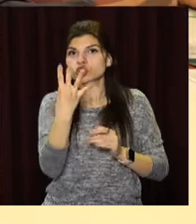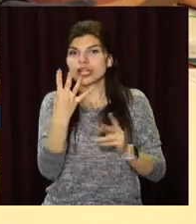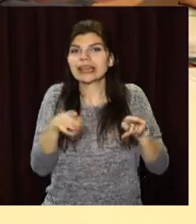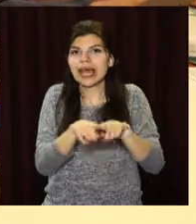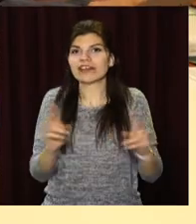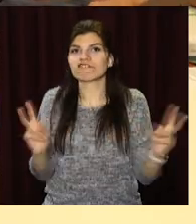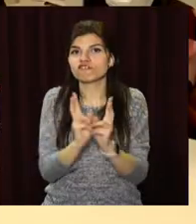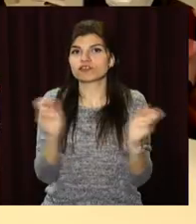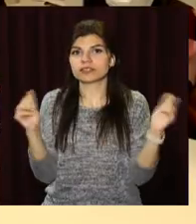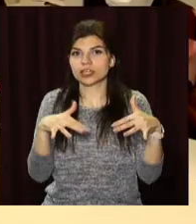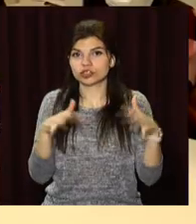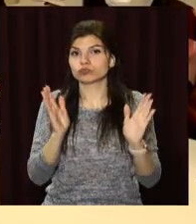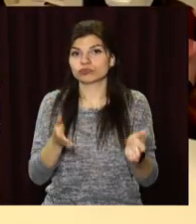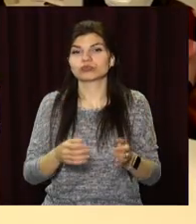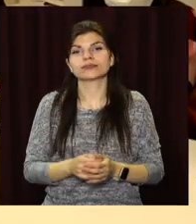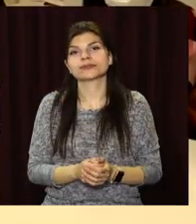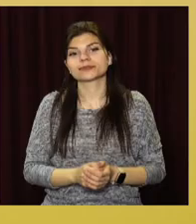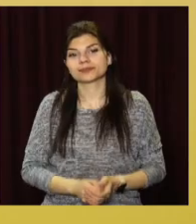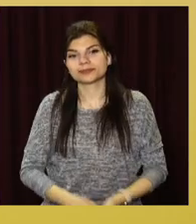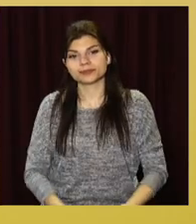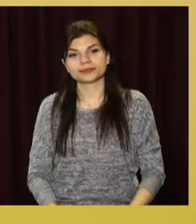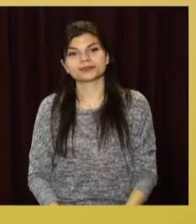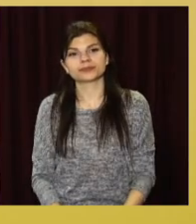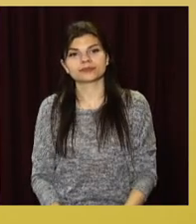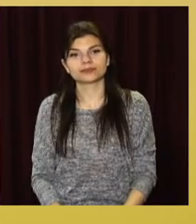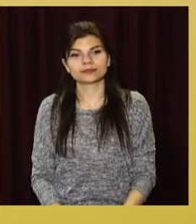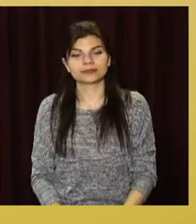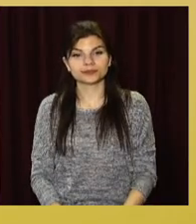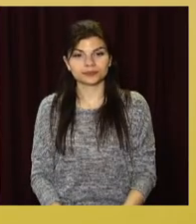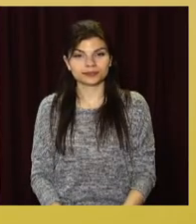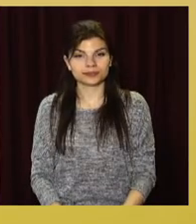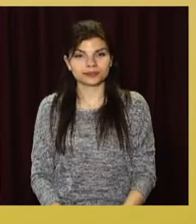4 такі зустрічі. Мальвіна Карапиш, Роман Харченко, Open News, телеканал «Відкритий».